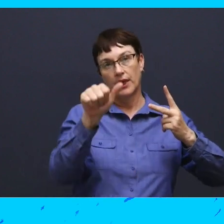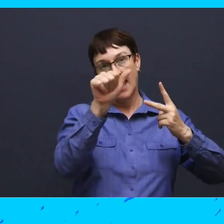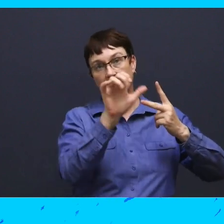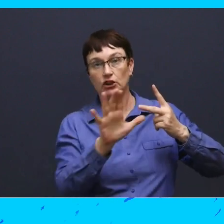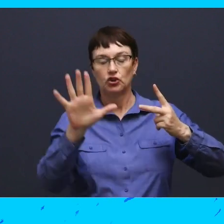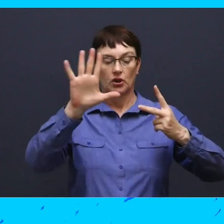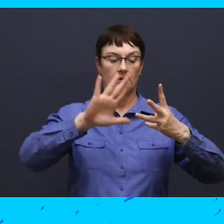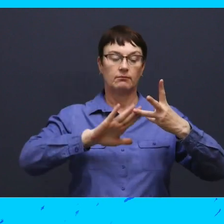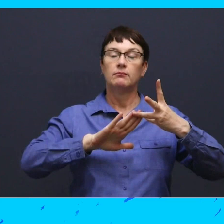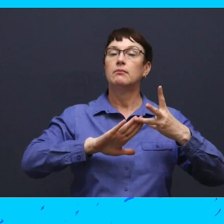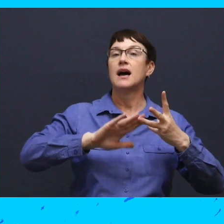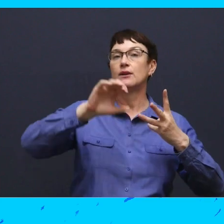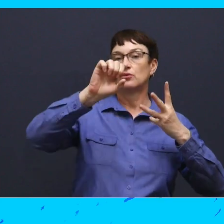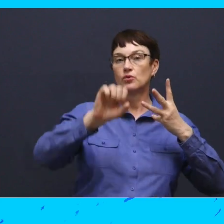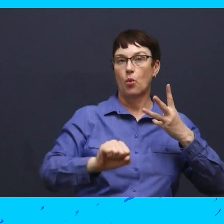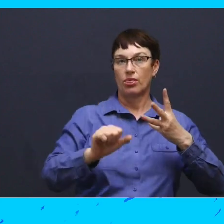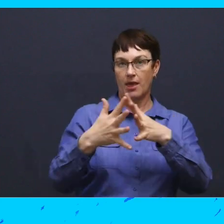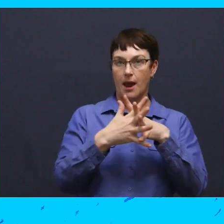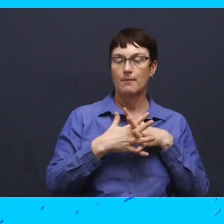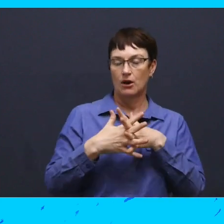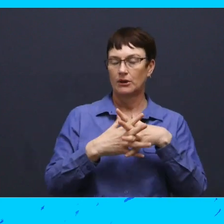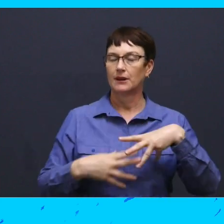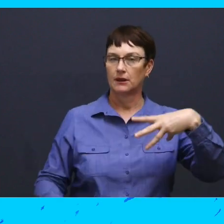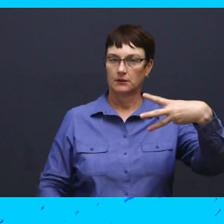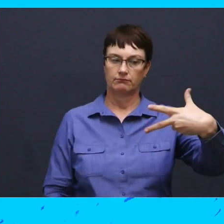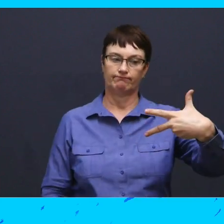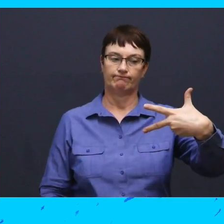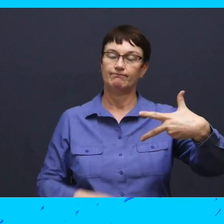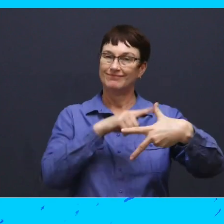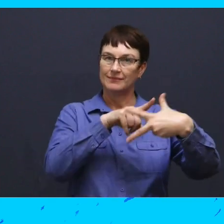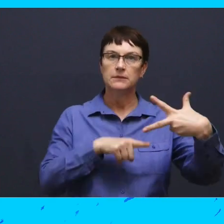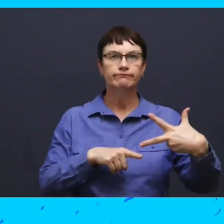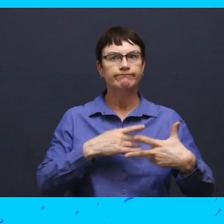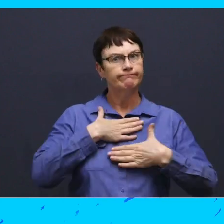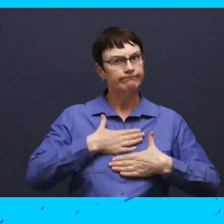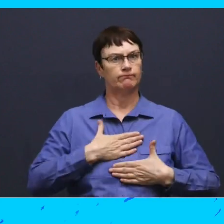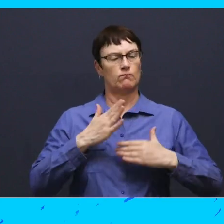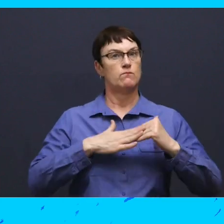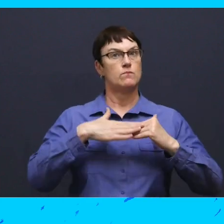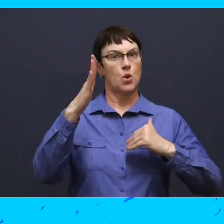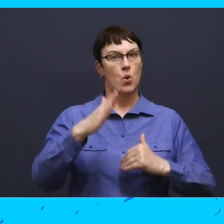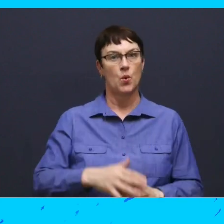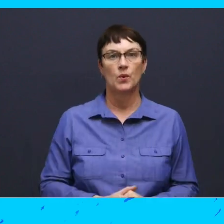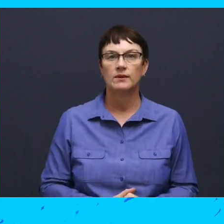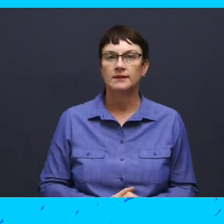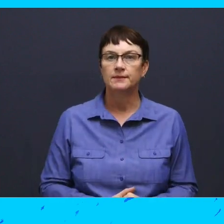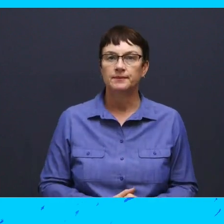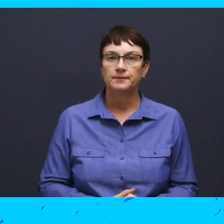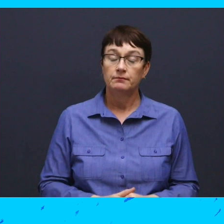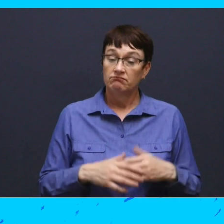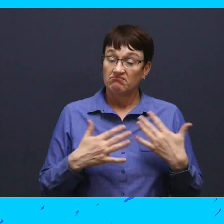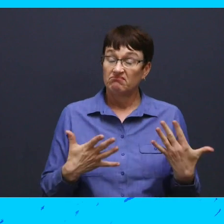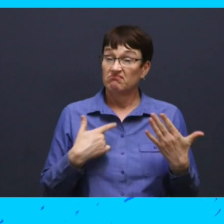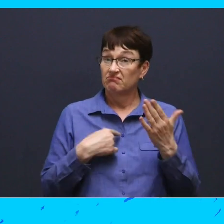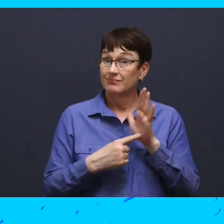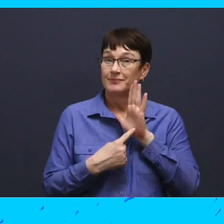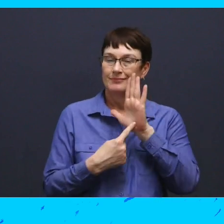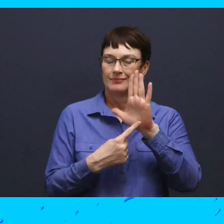des investissements de 602 millions additionnels avec fort investissement en